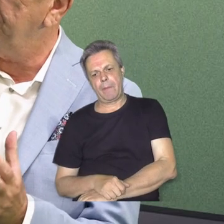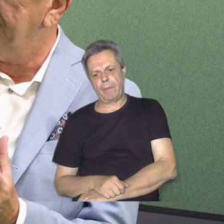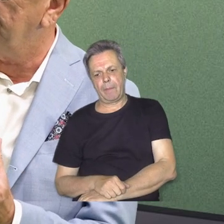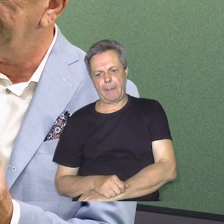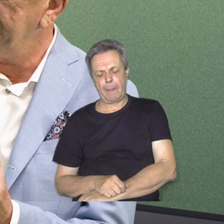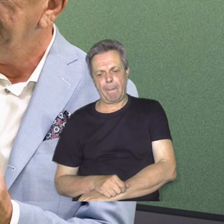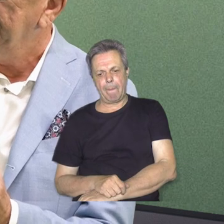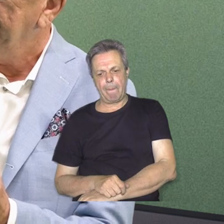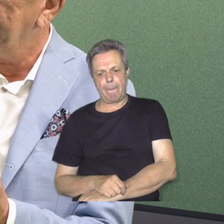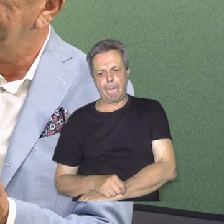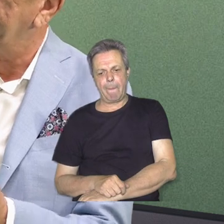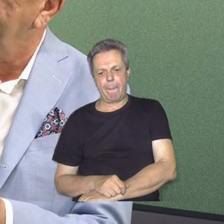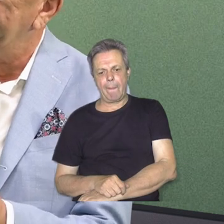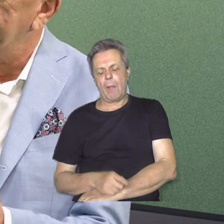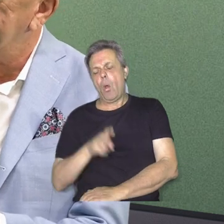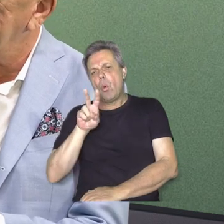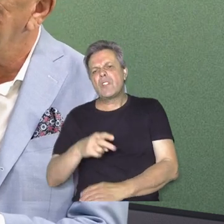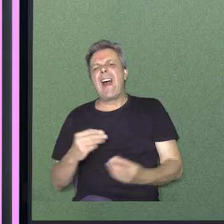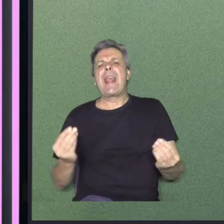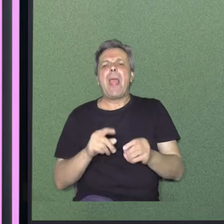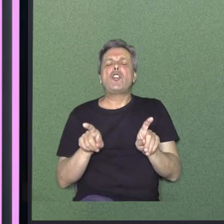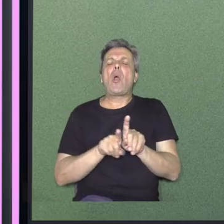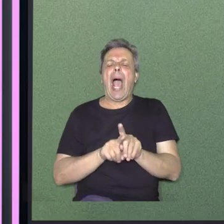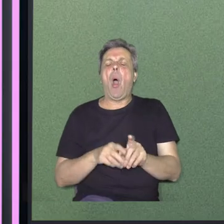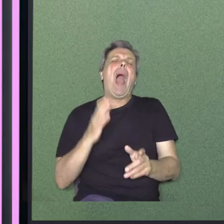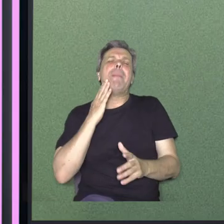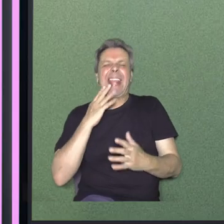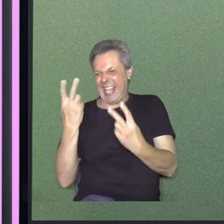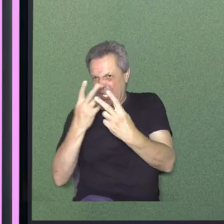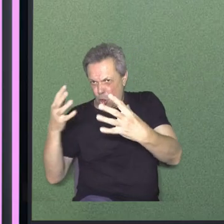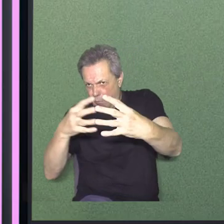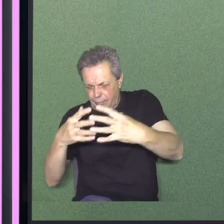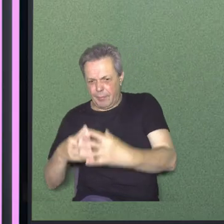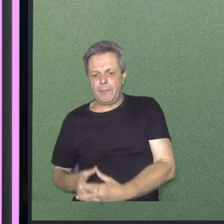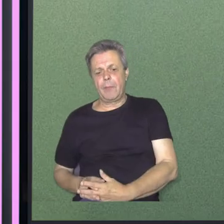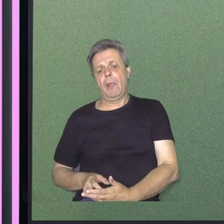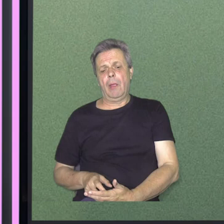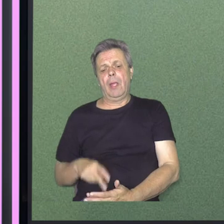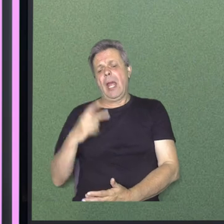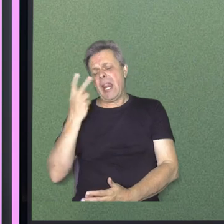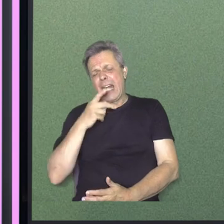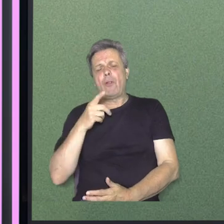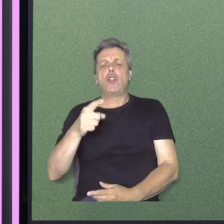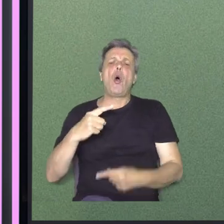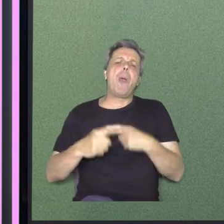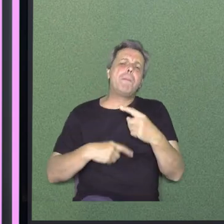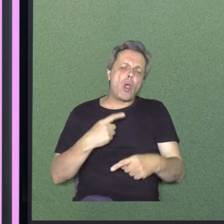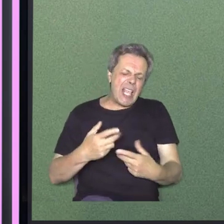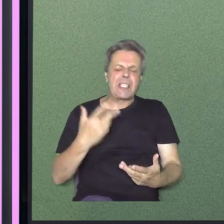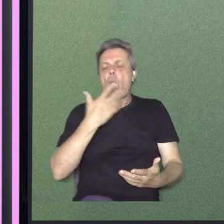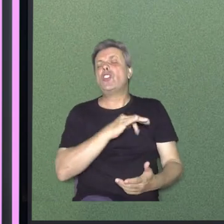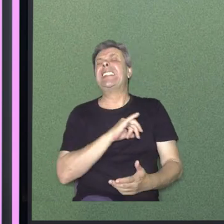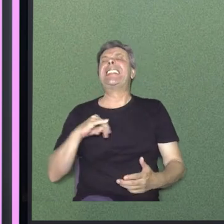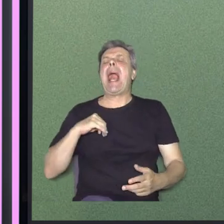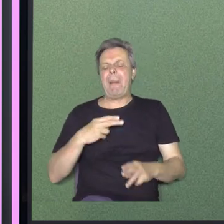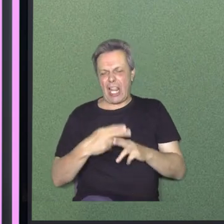Sjedinjenih Američkih Država, jedna vrsta konfederacije? Pa tako je. To će onda proces sam po sebi